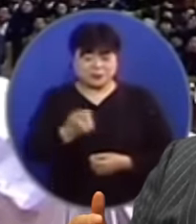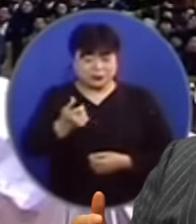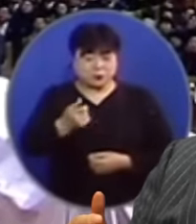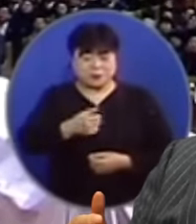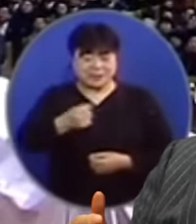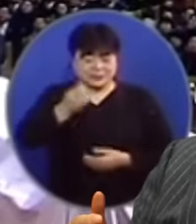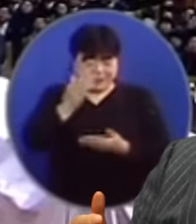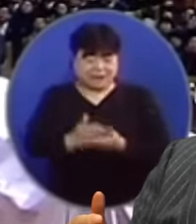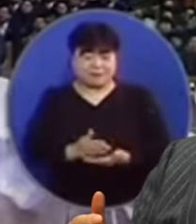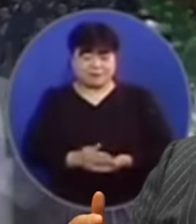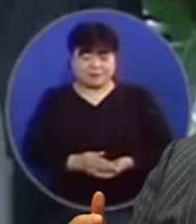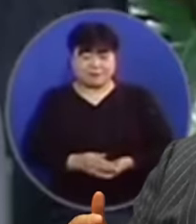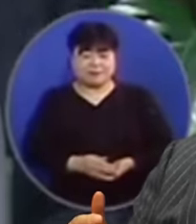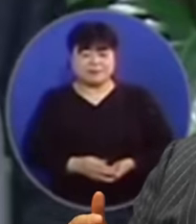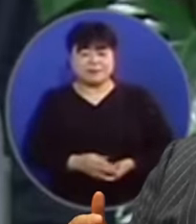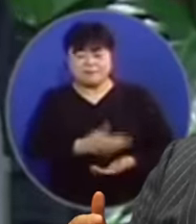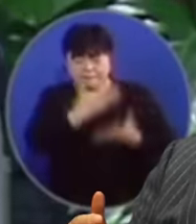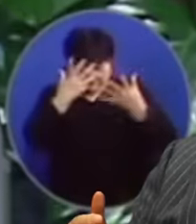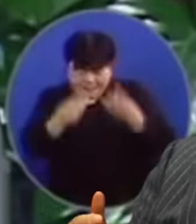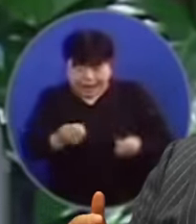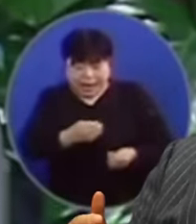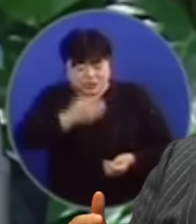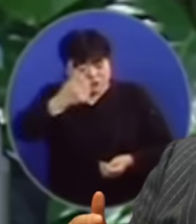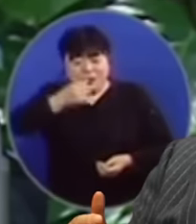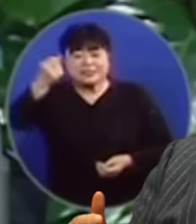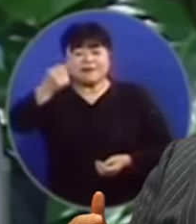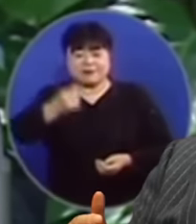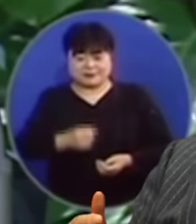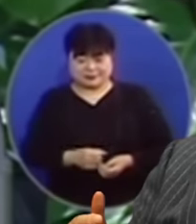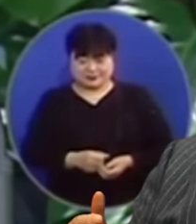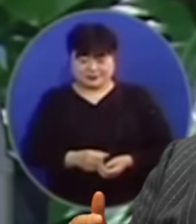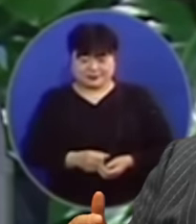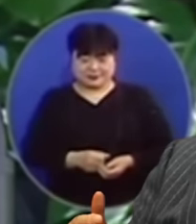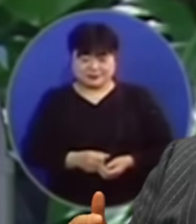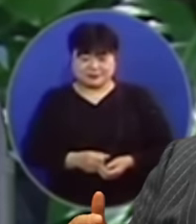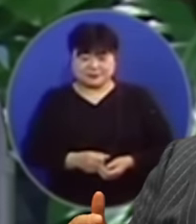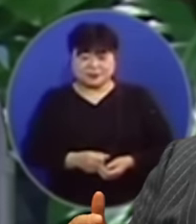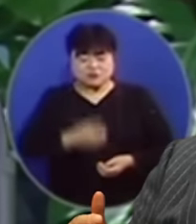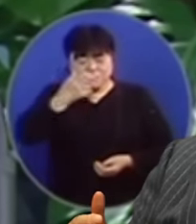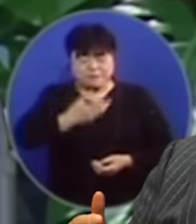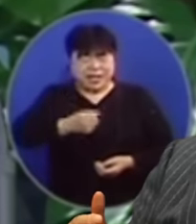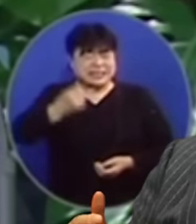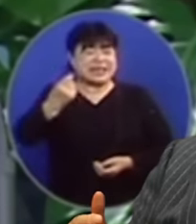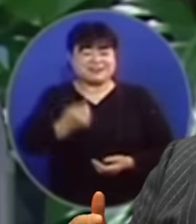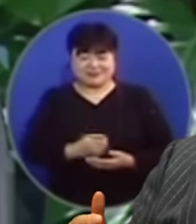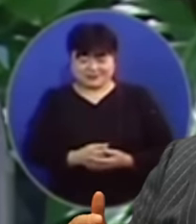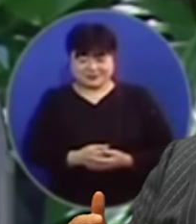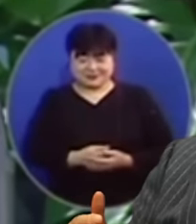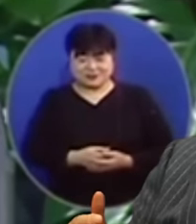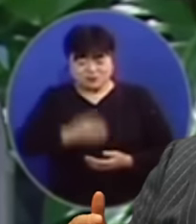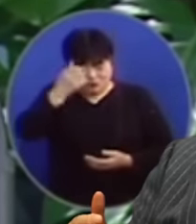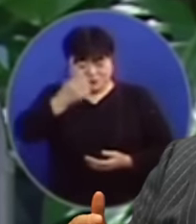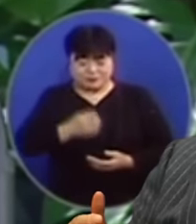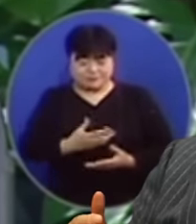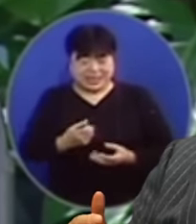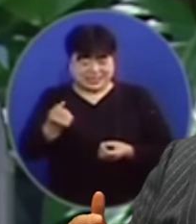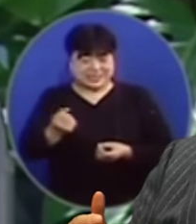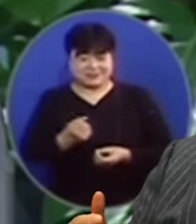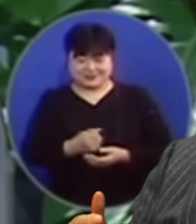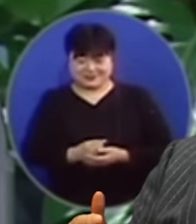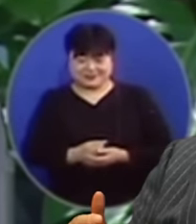갖지 말고 크고 작은 꿈을 많이 가져라. 기왕 가질 바에야 많이 가지지 왜 적게 가져요? 꿈은 꿈인데